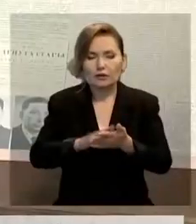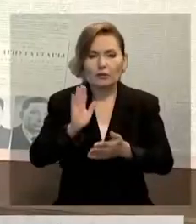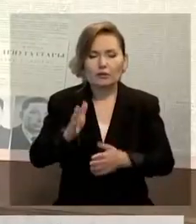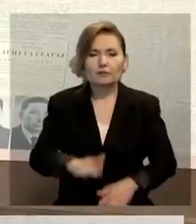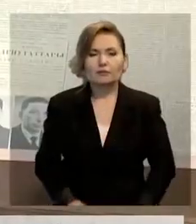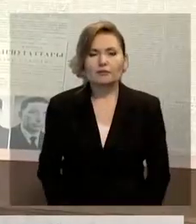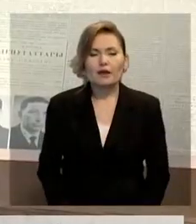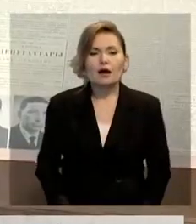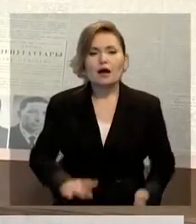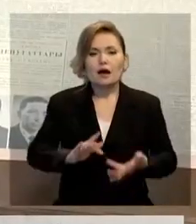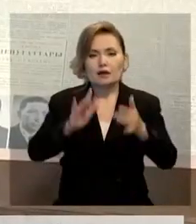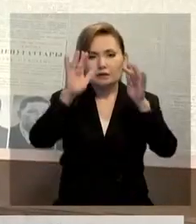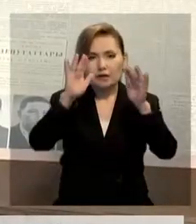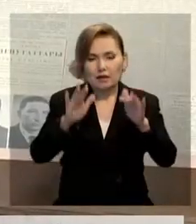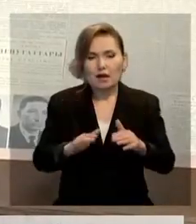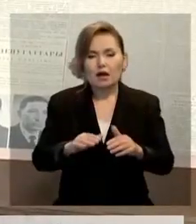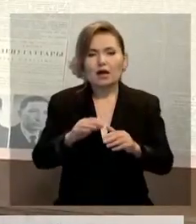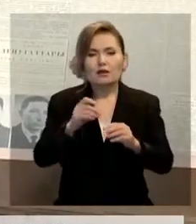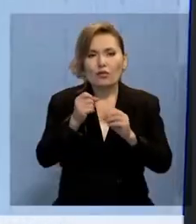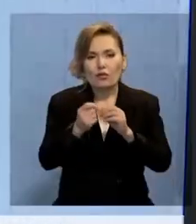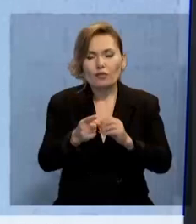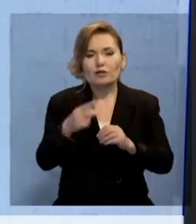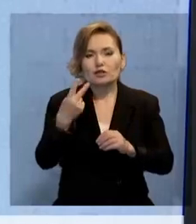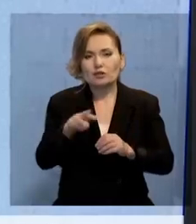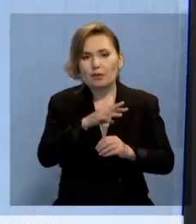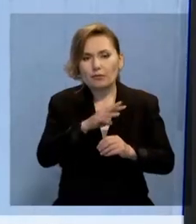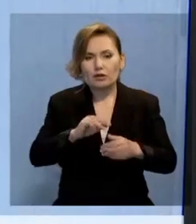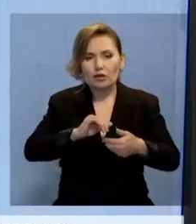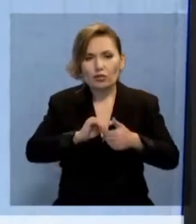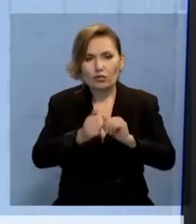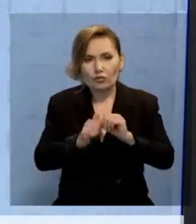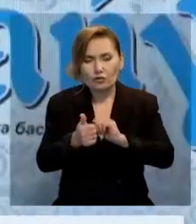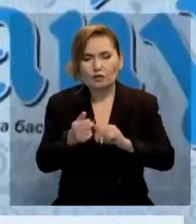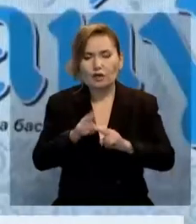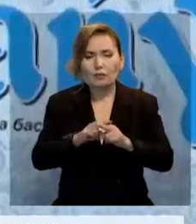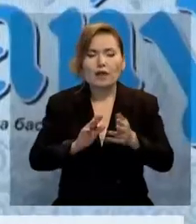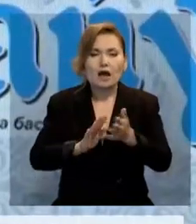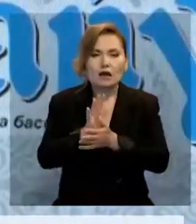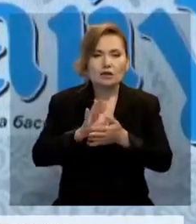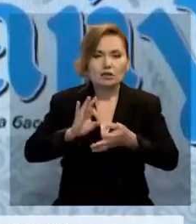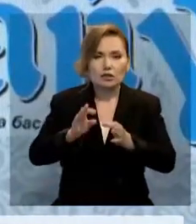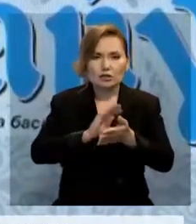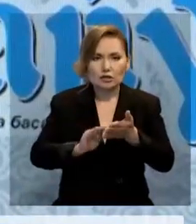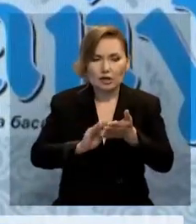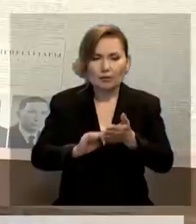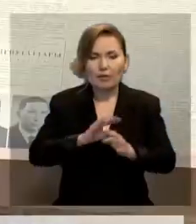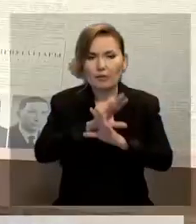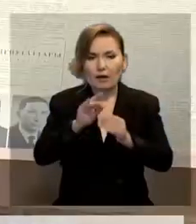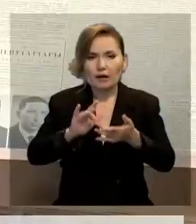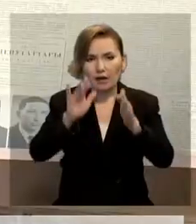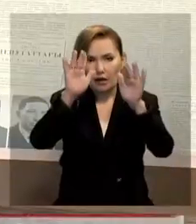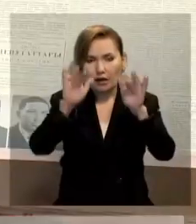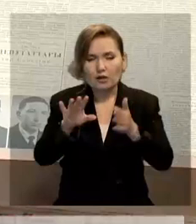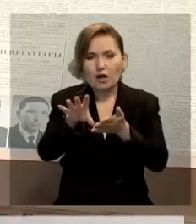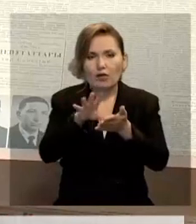Сайт әрбір 15-20 минут сайын өзгеріп отыр. Аптасына 3 рет шығатын газеттің нөмірінің барлығы да цифрланған. Біз